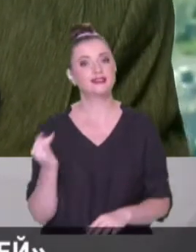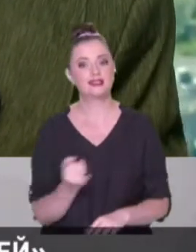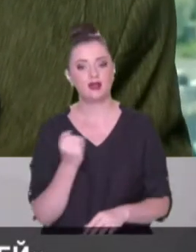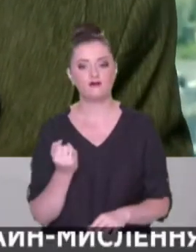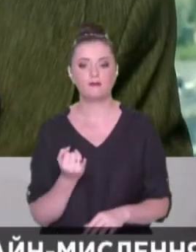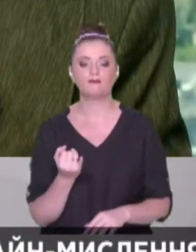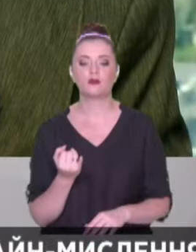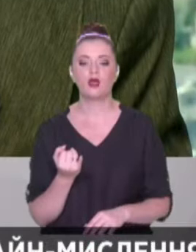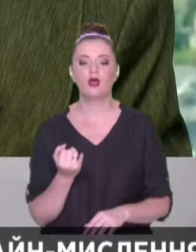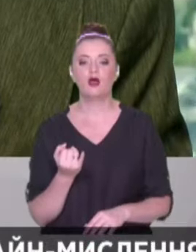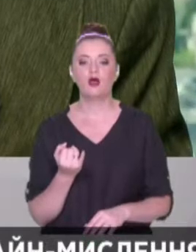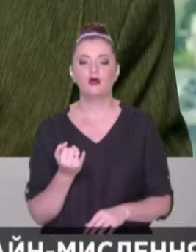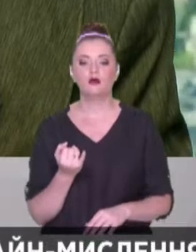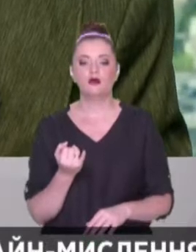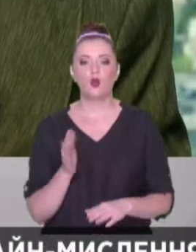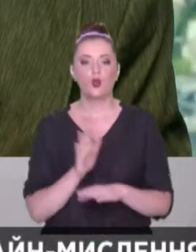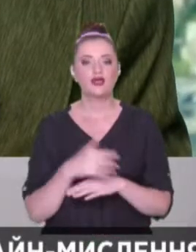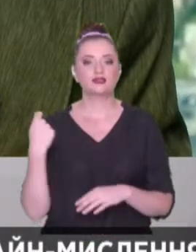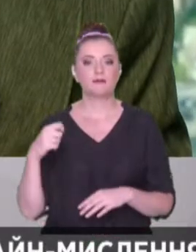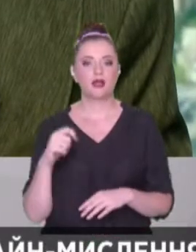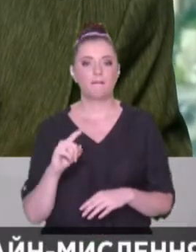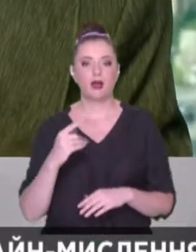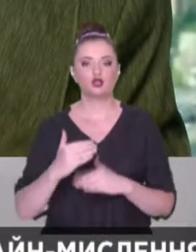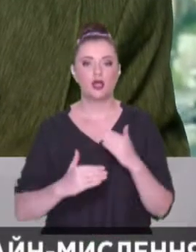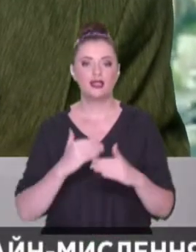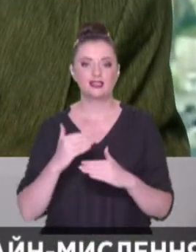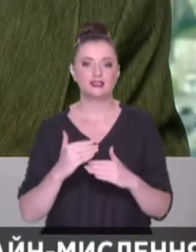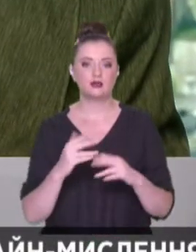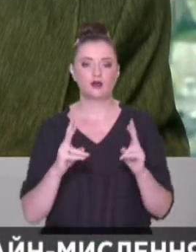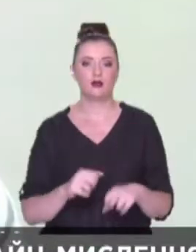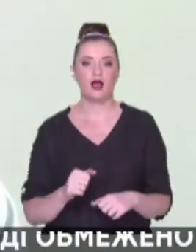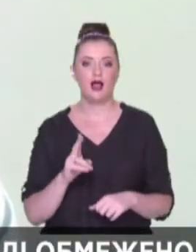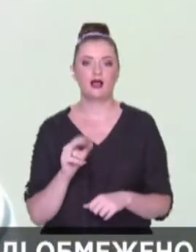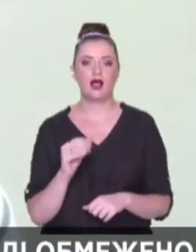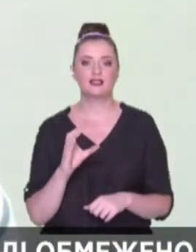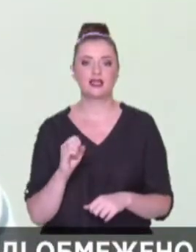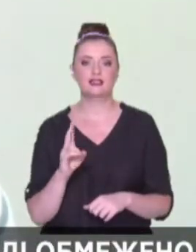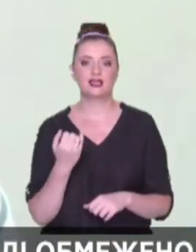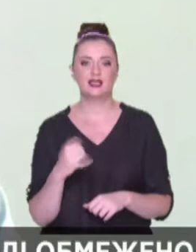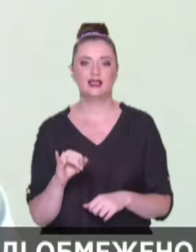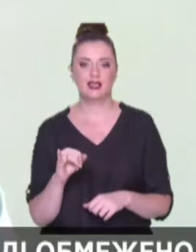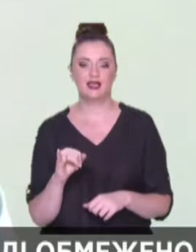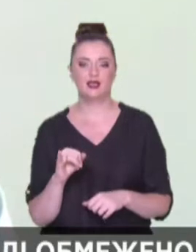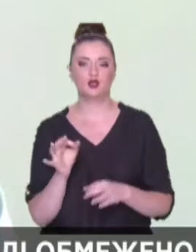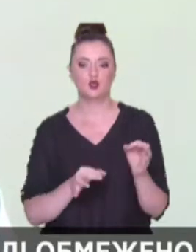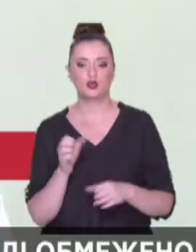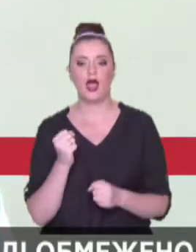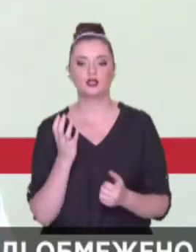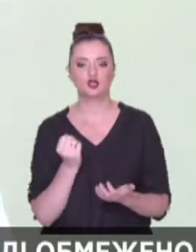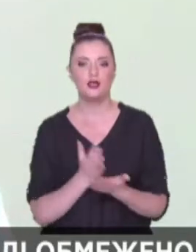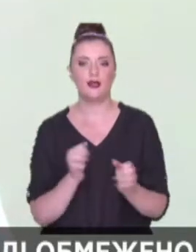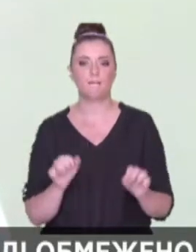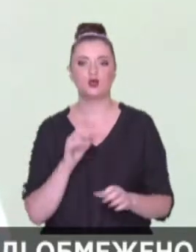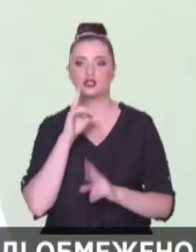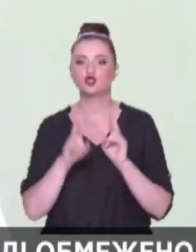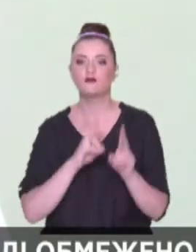що укази президента в першій інстанції розглядає касаційний адміністративний суд у складі Верховного суду, а є ще можливість